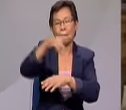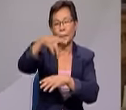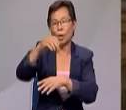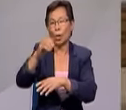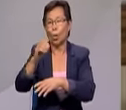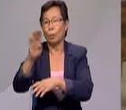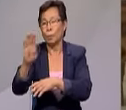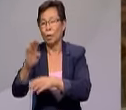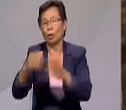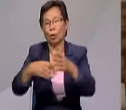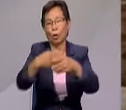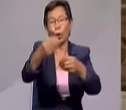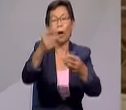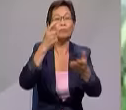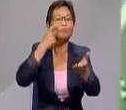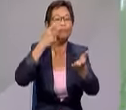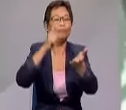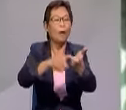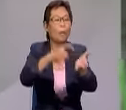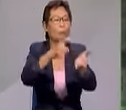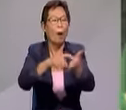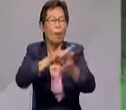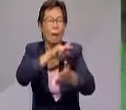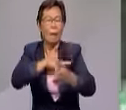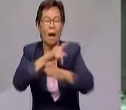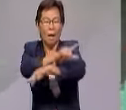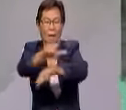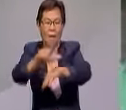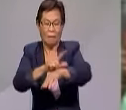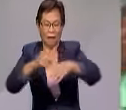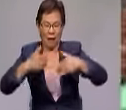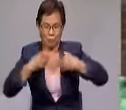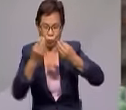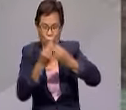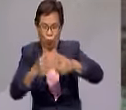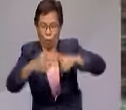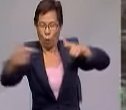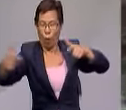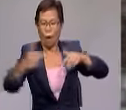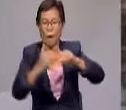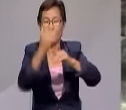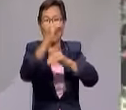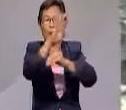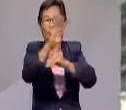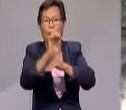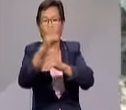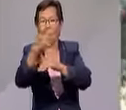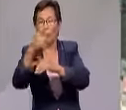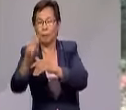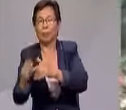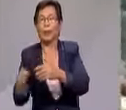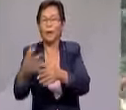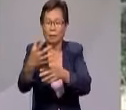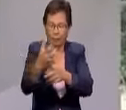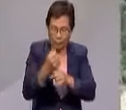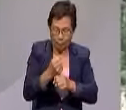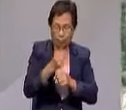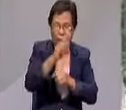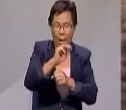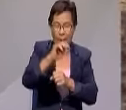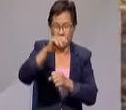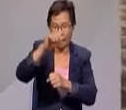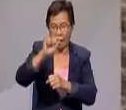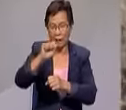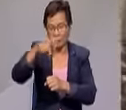telah mengeluarkan notis kepada pemilik ladang sawit yang mempunyai jumlah keluasan lebih 40 hektar supaya mendapatkan